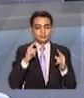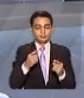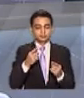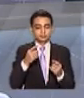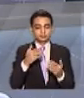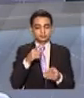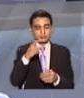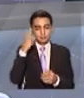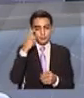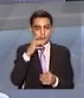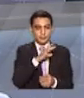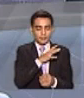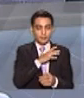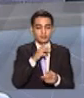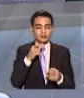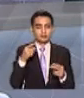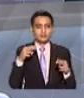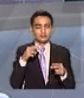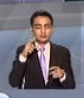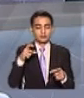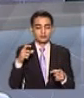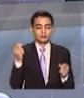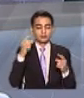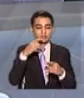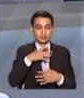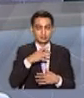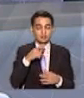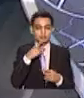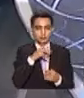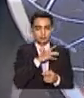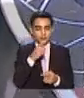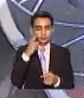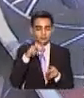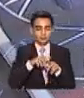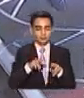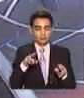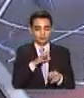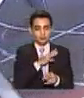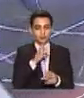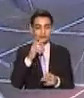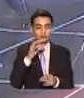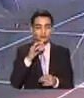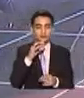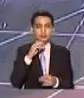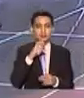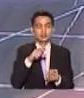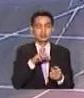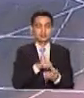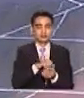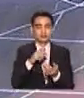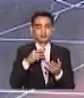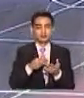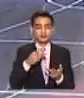пьян. Свидетели это утверждали, а вот экспертиза показала обратное. Все-таки, какое же наказание понесет